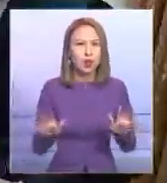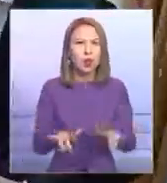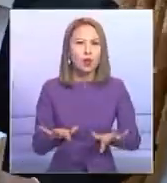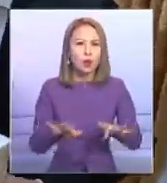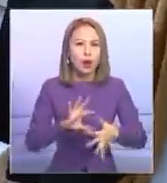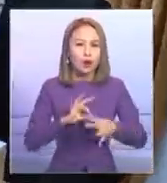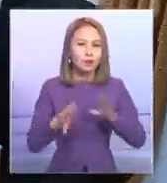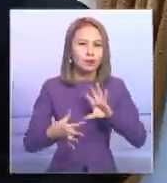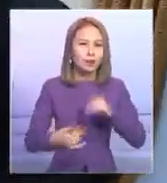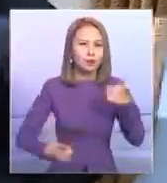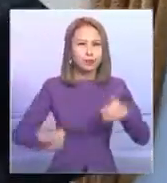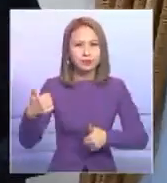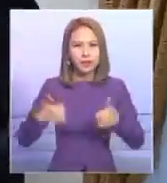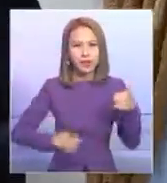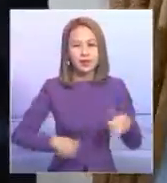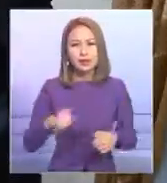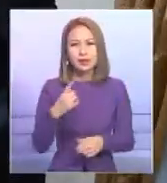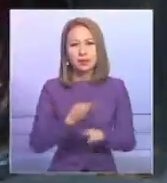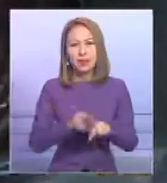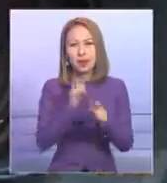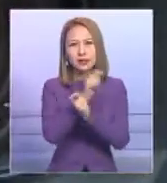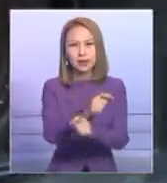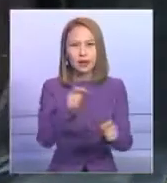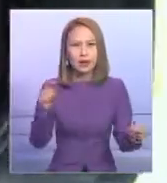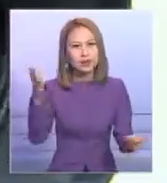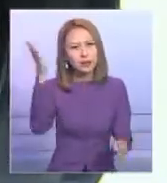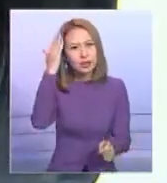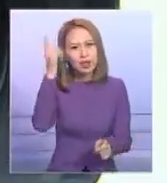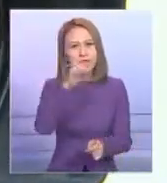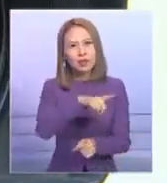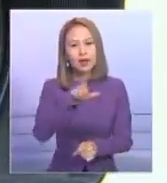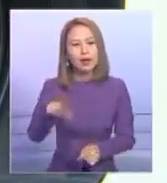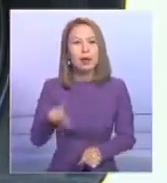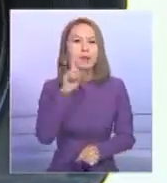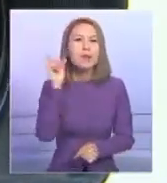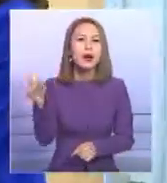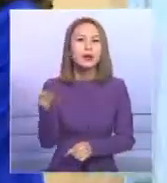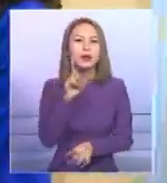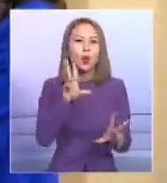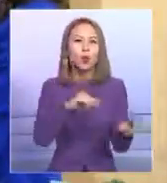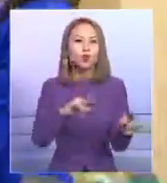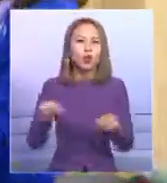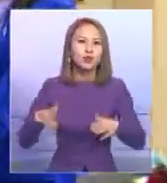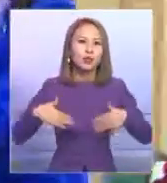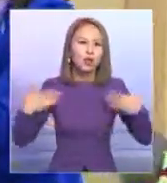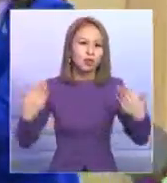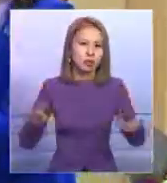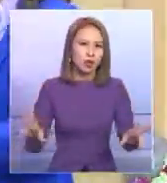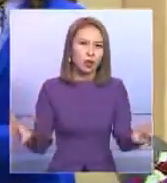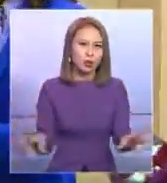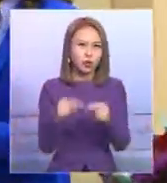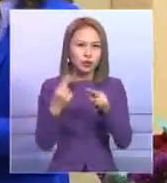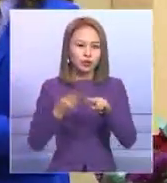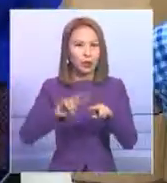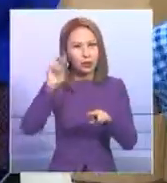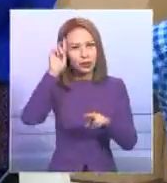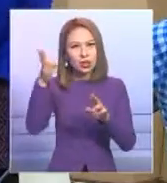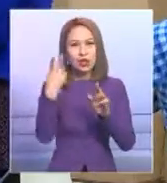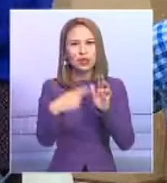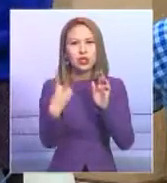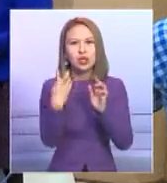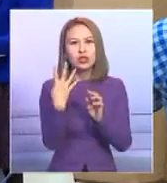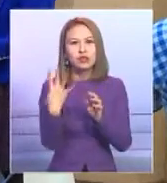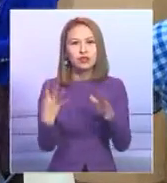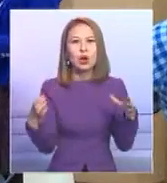ресейлік олимпиаданың бас жүлдегерлеріне сыйлық табыстап, дарынды жастарға сәттілік тіледі. Айта кетейік, бірқатар мемлекеттерден